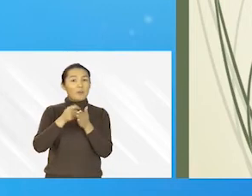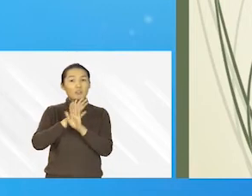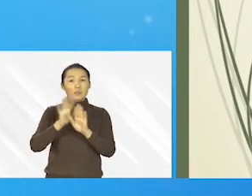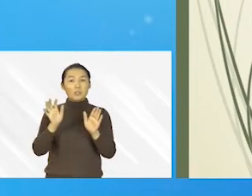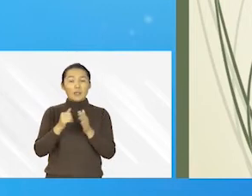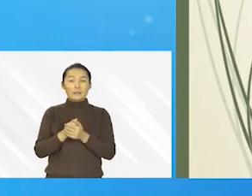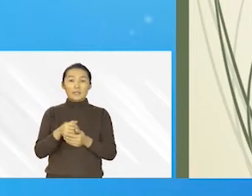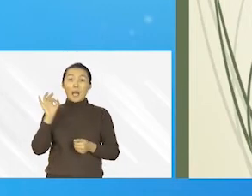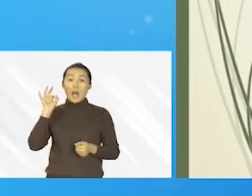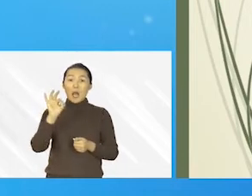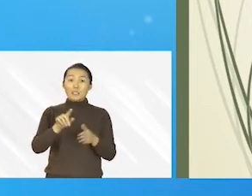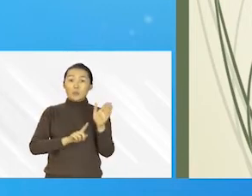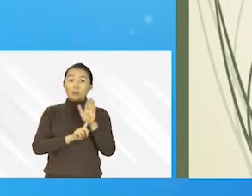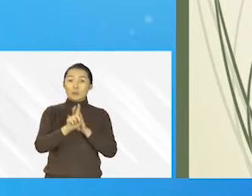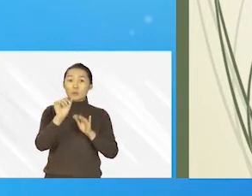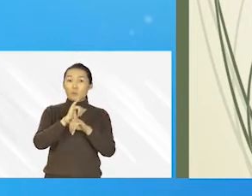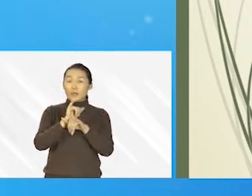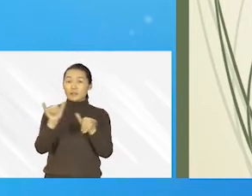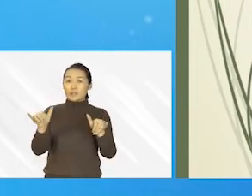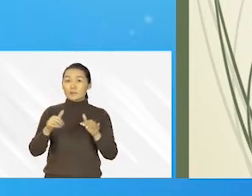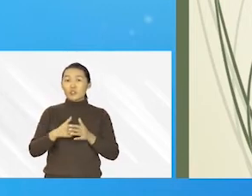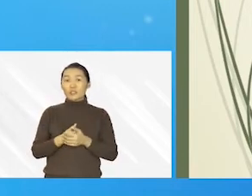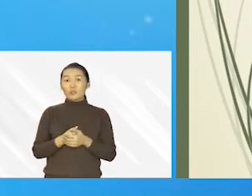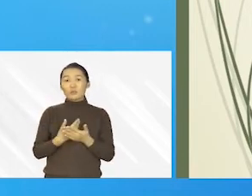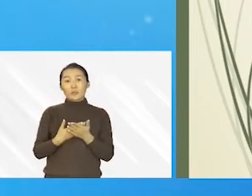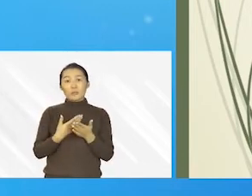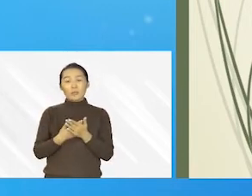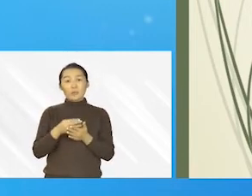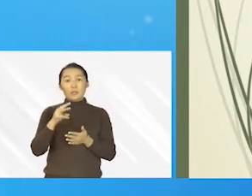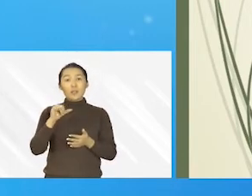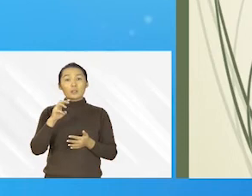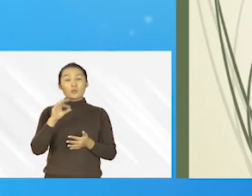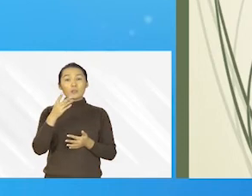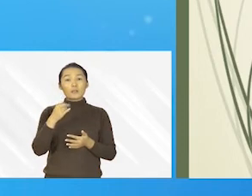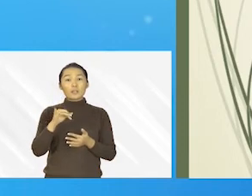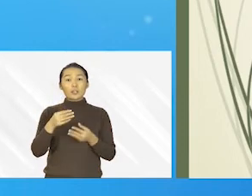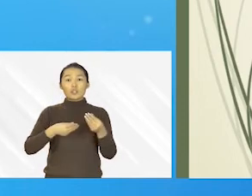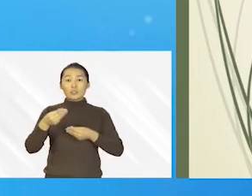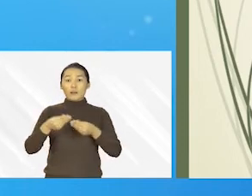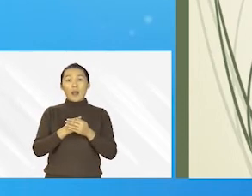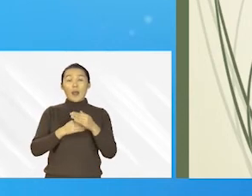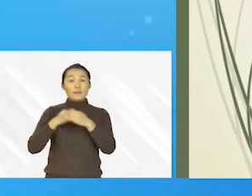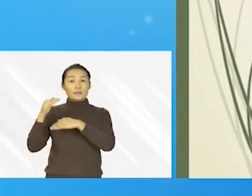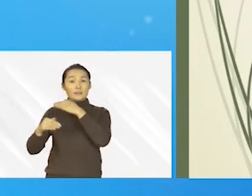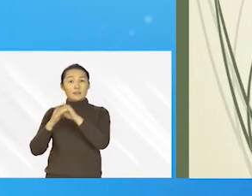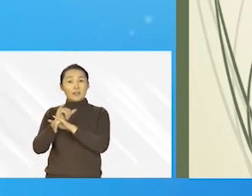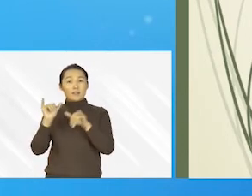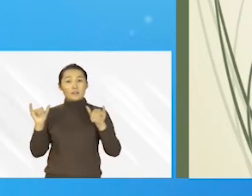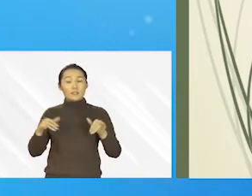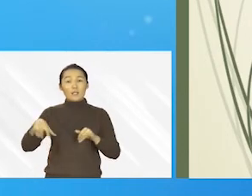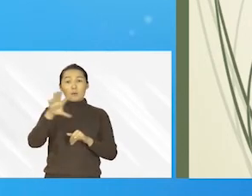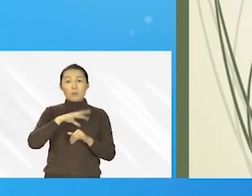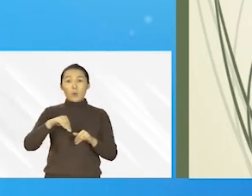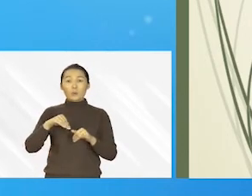а сразу же приступает к размножению. Например, тутовый шелкопряд. Полный цикл